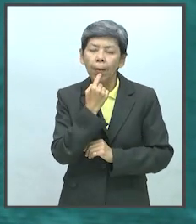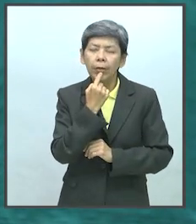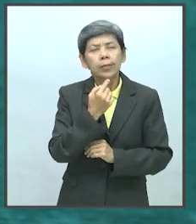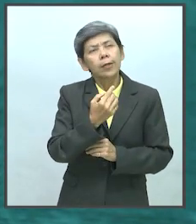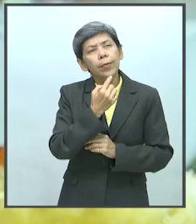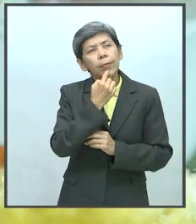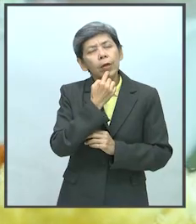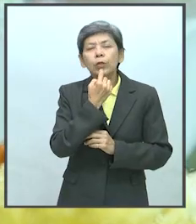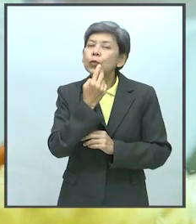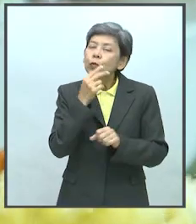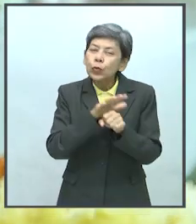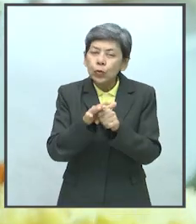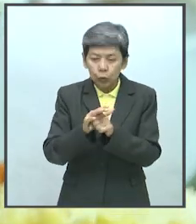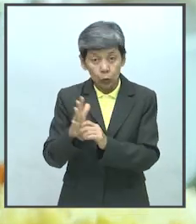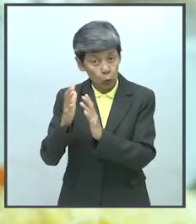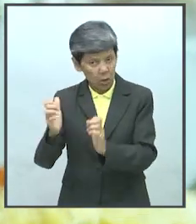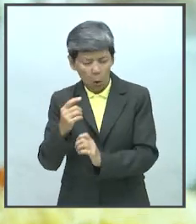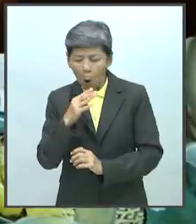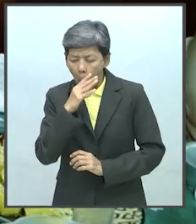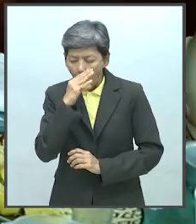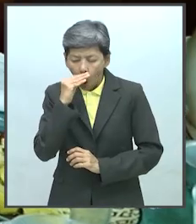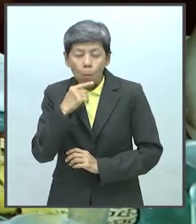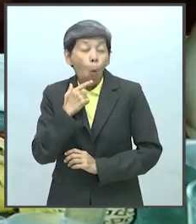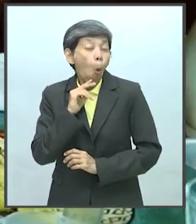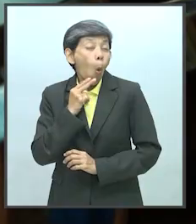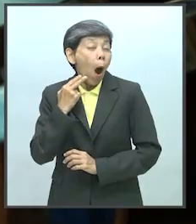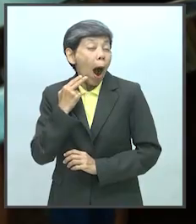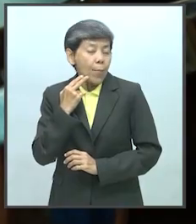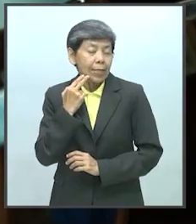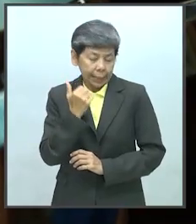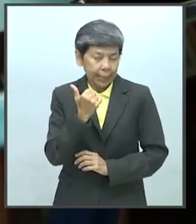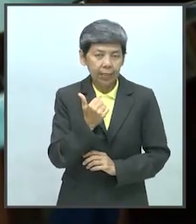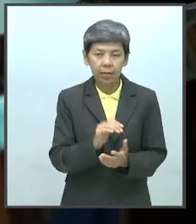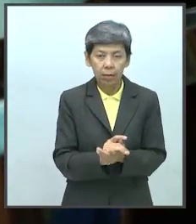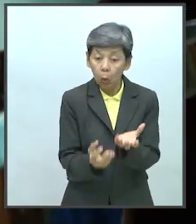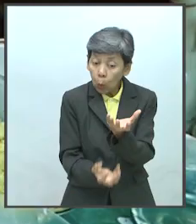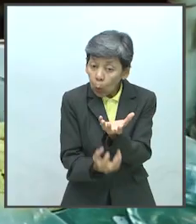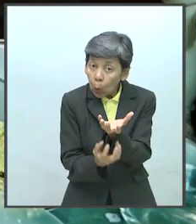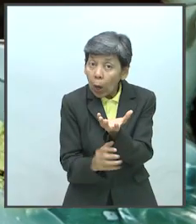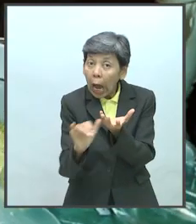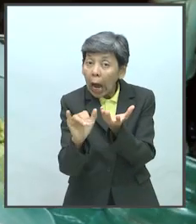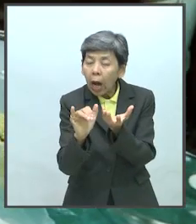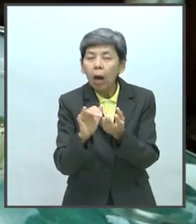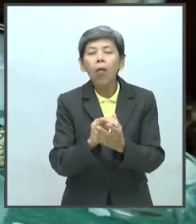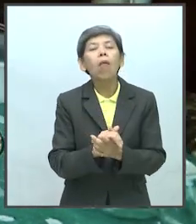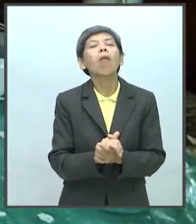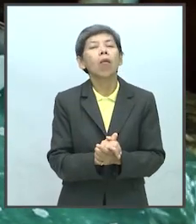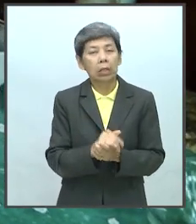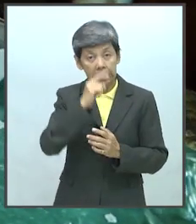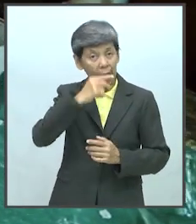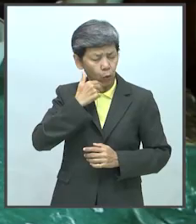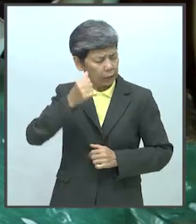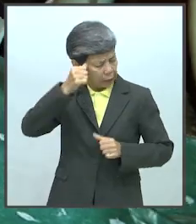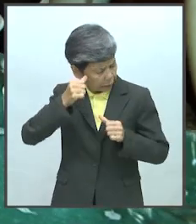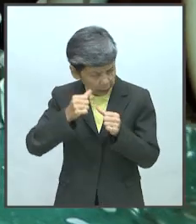หวานแย่งความเด่นของตัวเนื้อทุเรียนยังไม่ต้องเปิดไฟอ๋อ ยังไม่ต้องเปิดไฟด้วย ยังไม่ต้องเปิดไฟทำขนมไทยจำหลักการง่ายๆเล